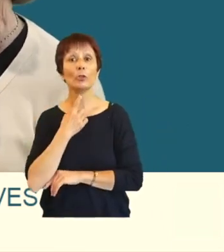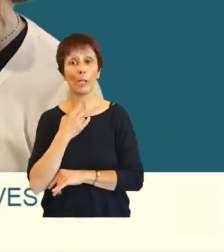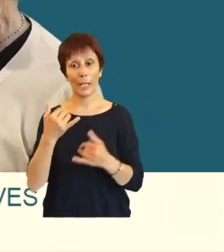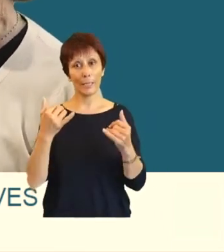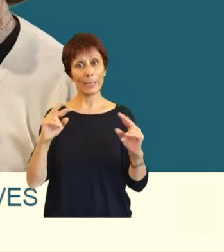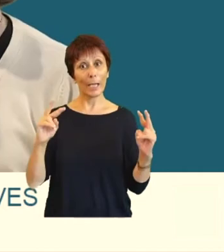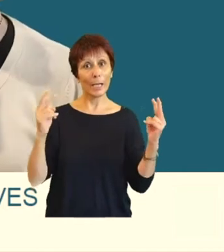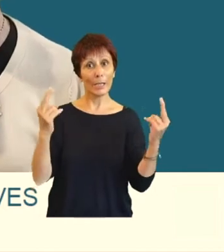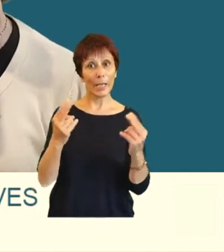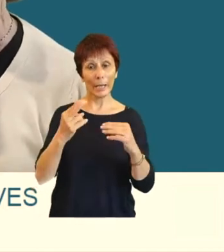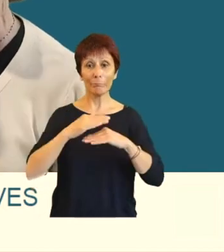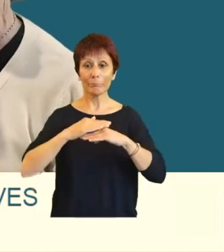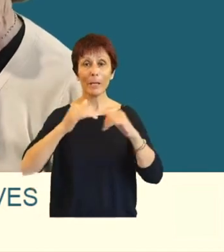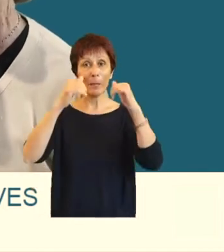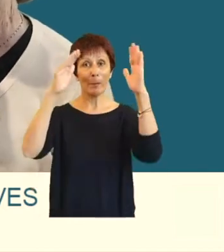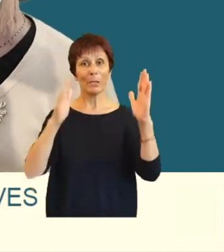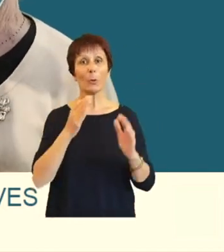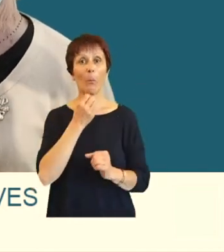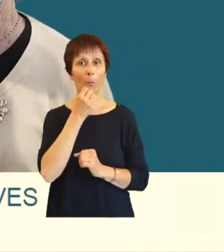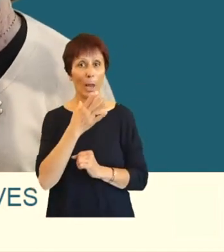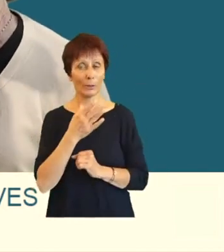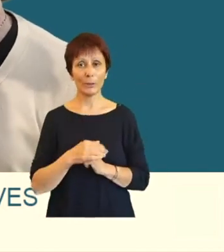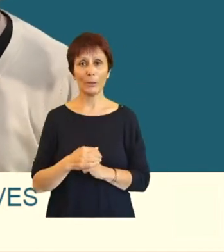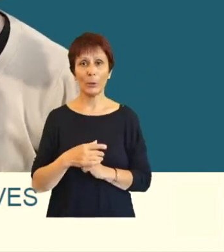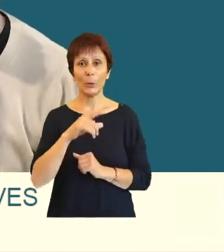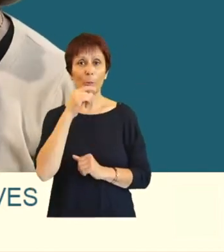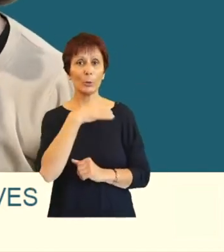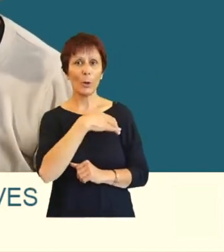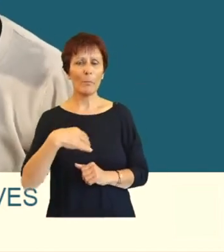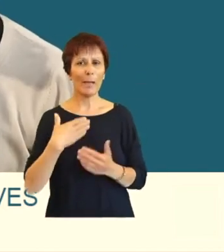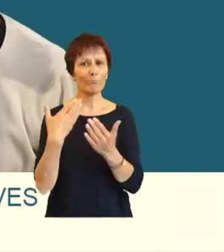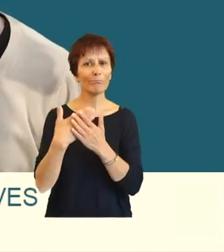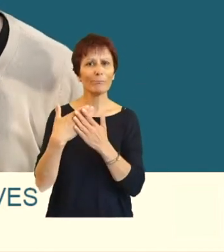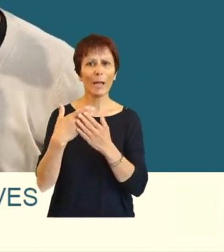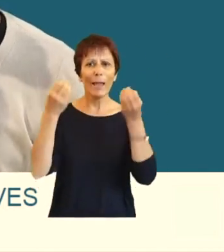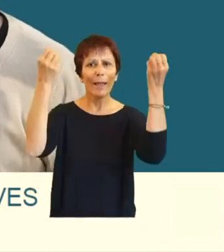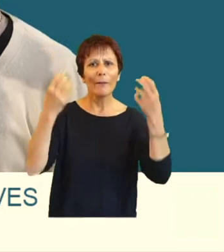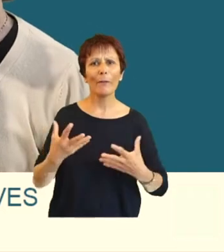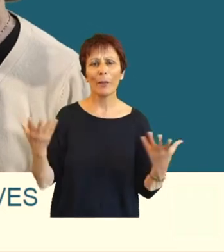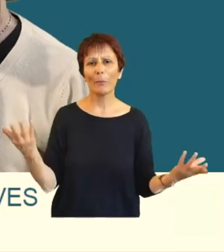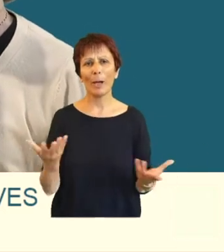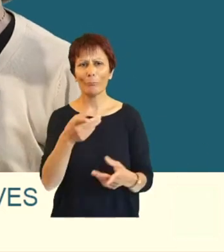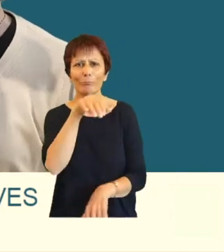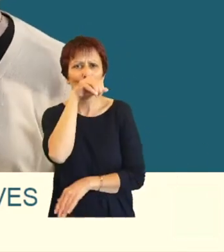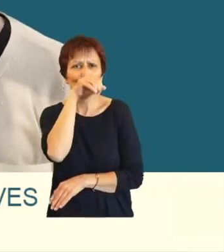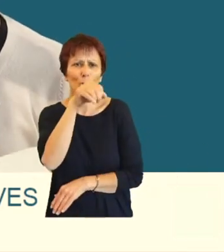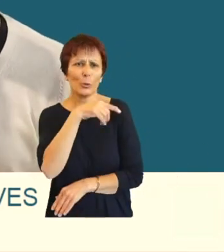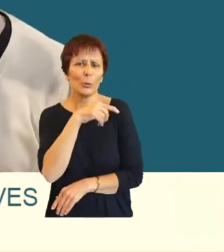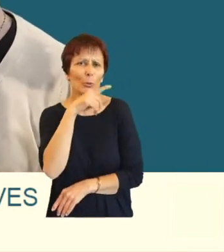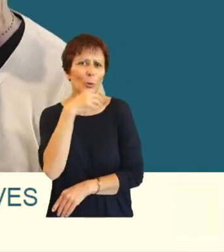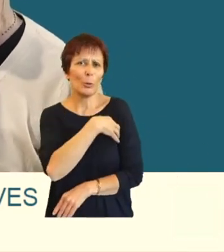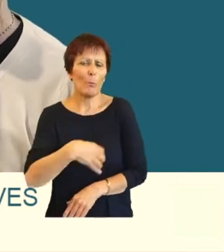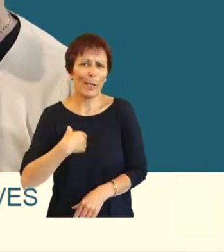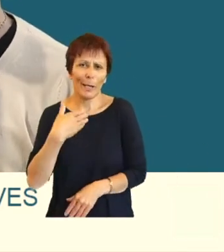jardins et sur le parvis de Maison Blanche. Bon, monsieur le maire, c'est une manifestation auquel vous tenez tout particulièrement